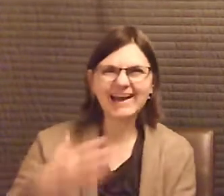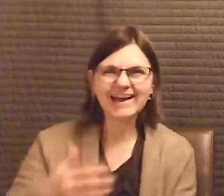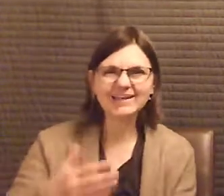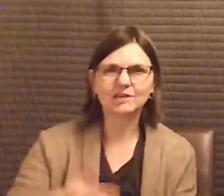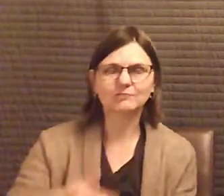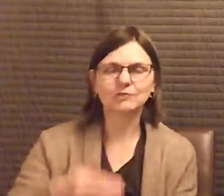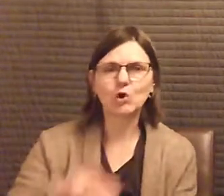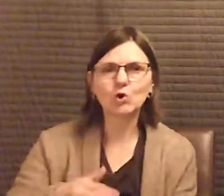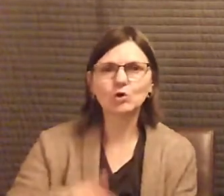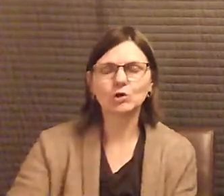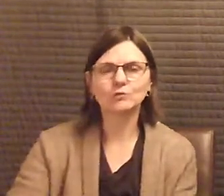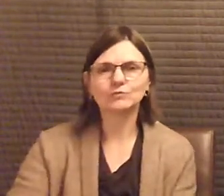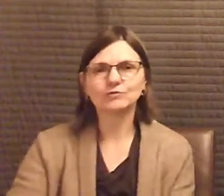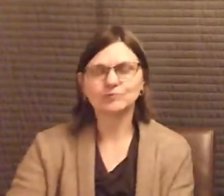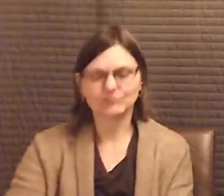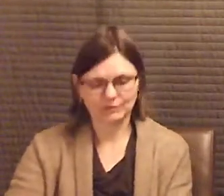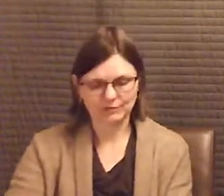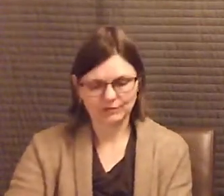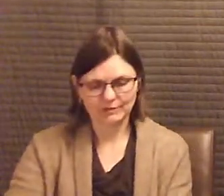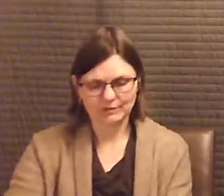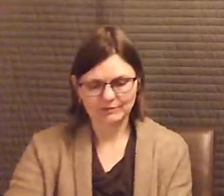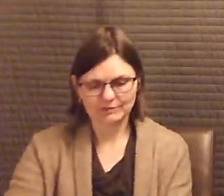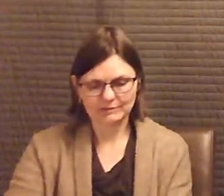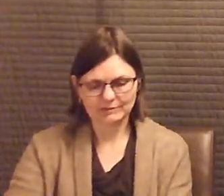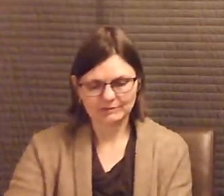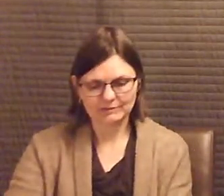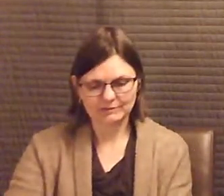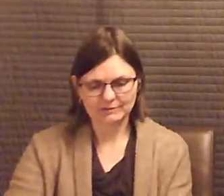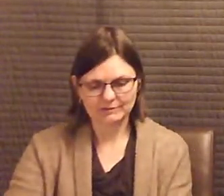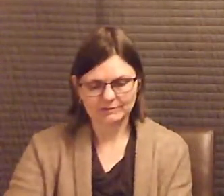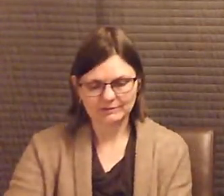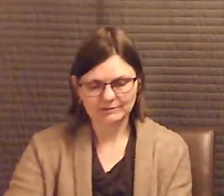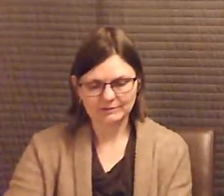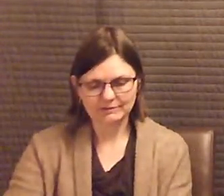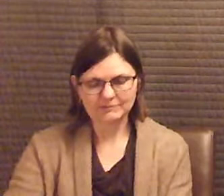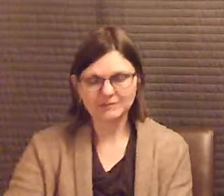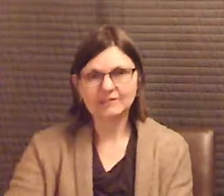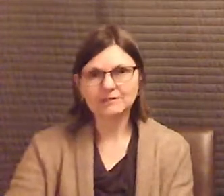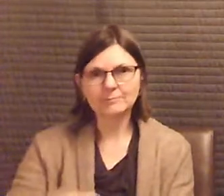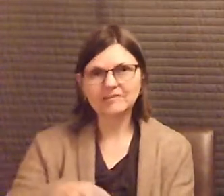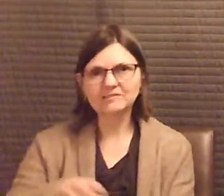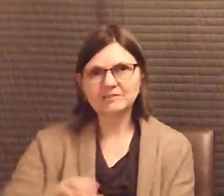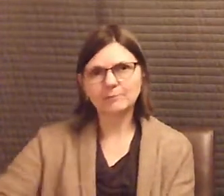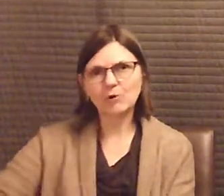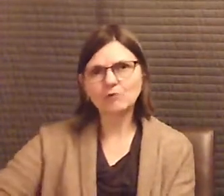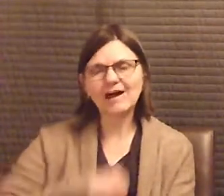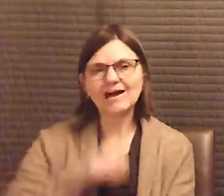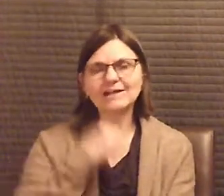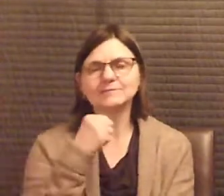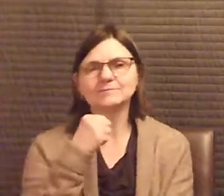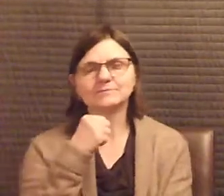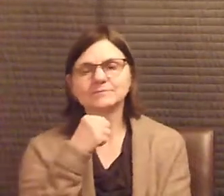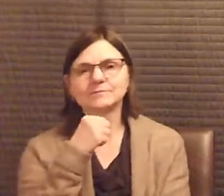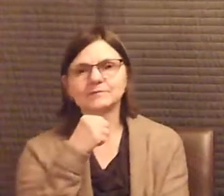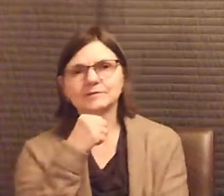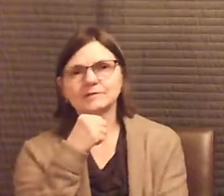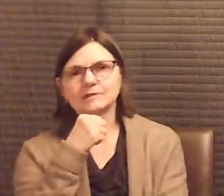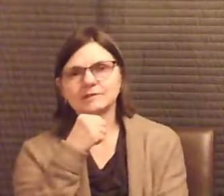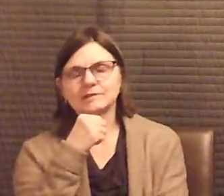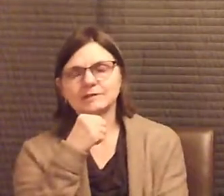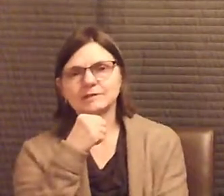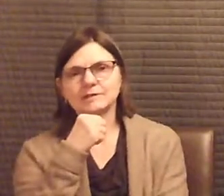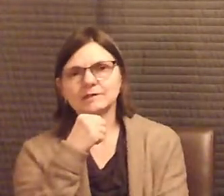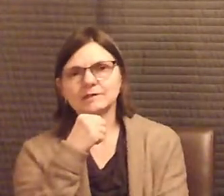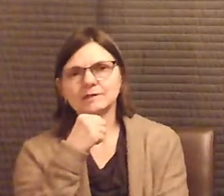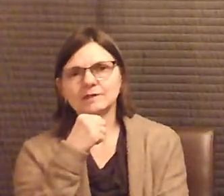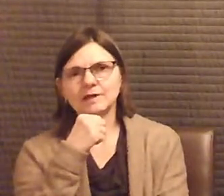het kwaadaardige van ongeloof weet waar rise up in mijn zal in de mens naar boven halen een week een